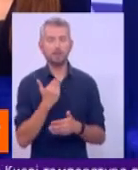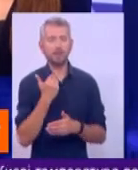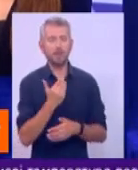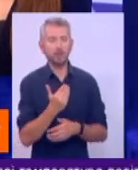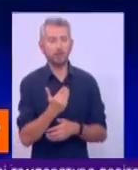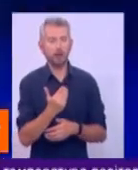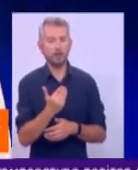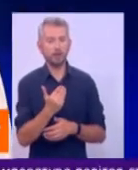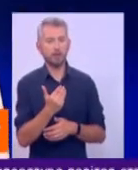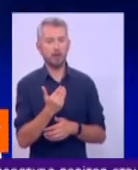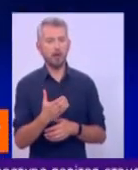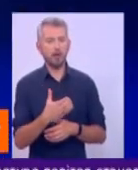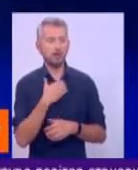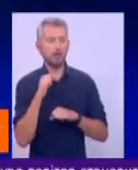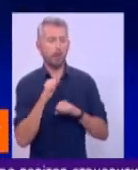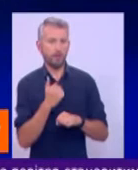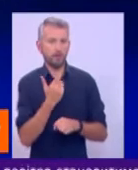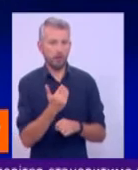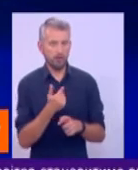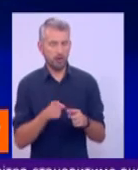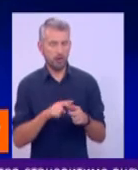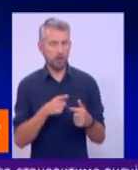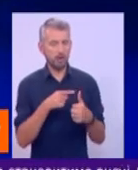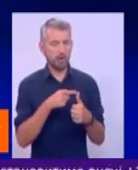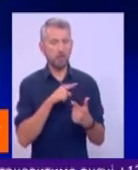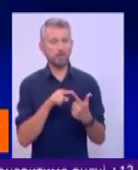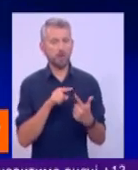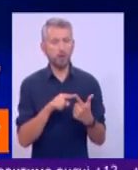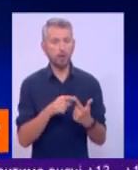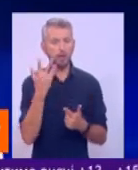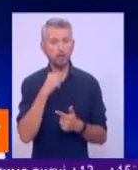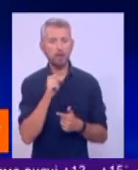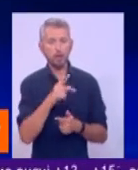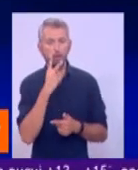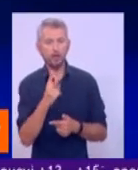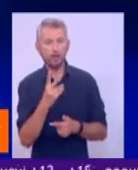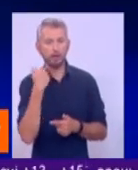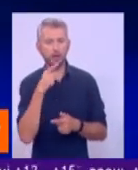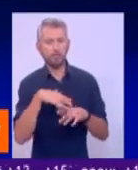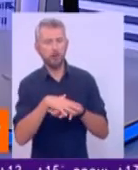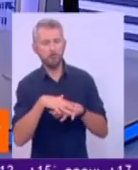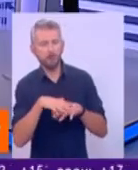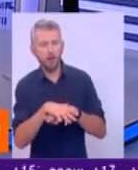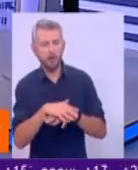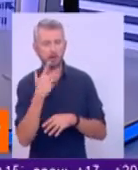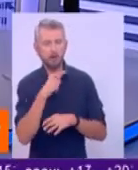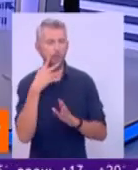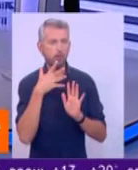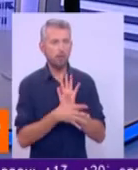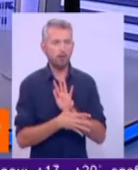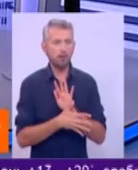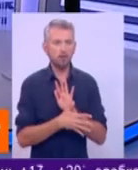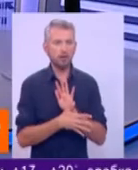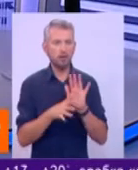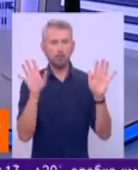вашего страховки вашей, да? Это первое. Второе, когда вы увидели, когда вы посчитали, когда вы поняли дебет,